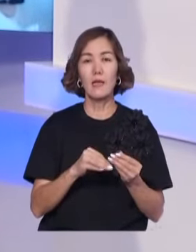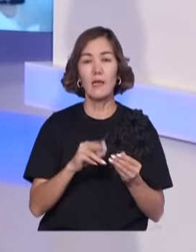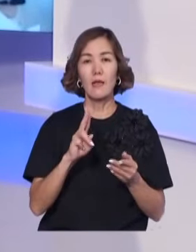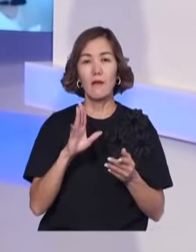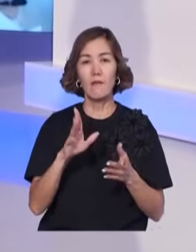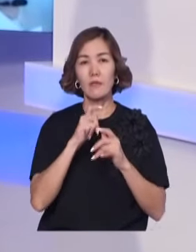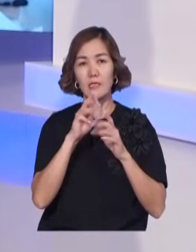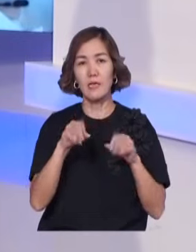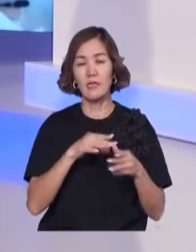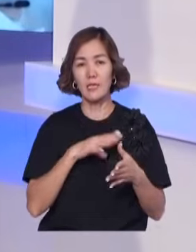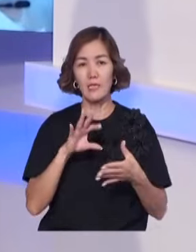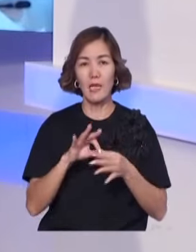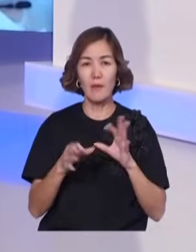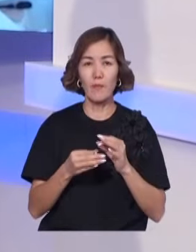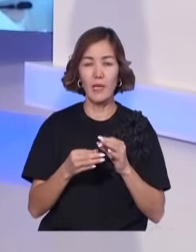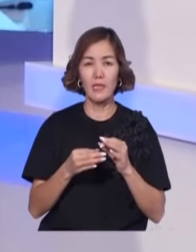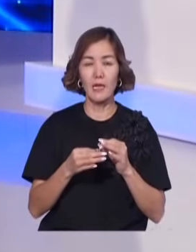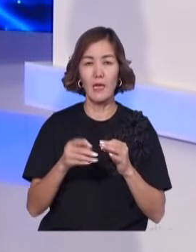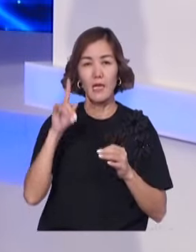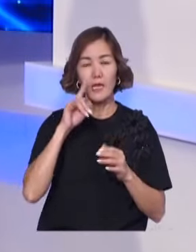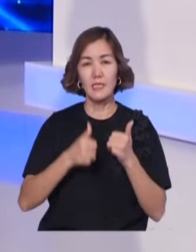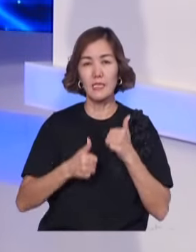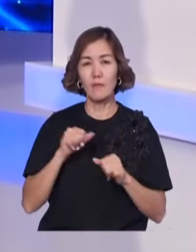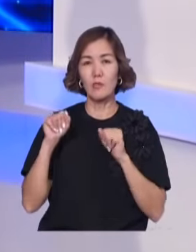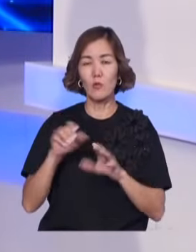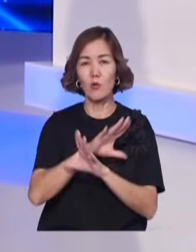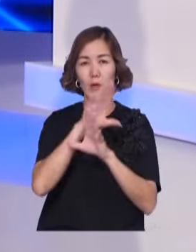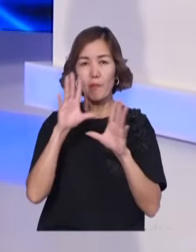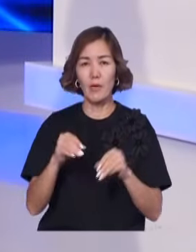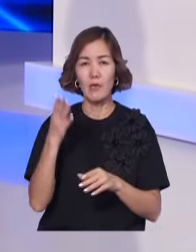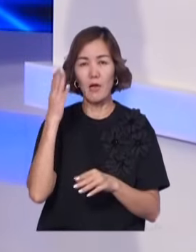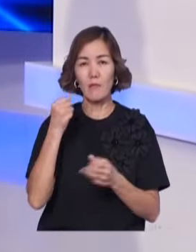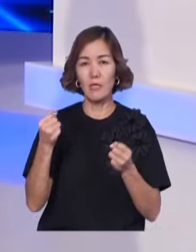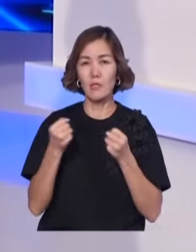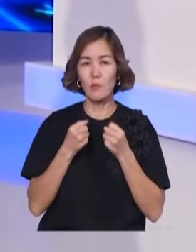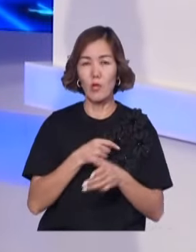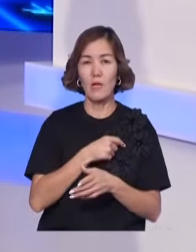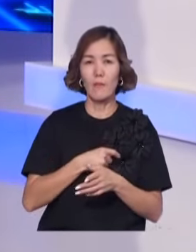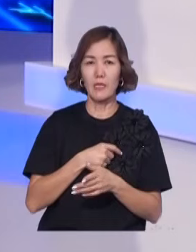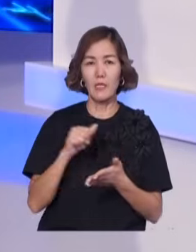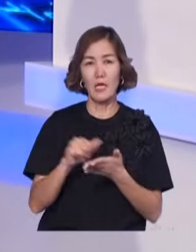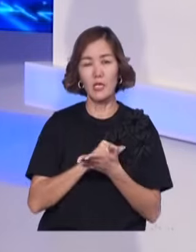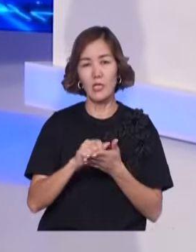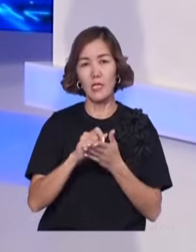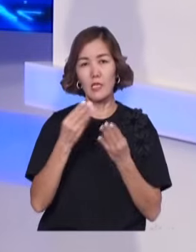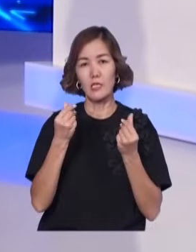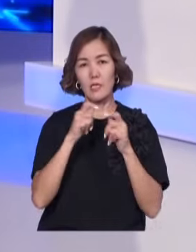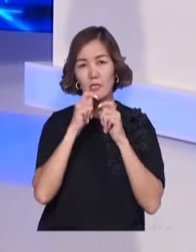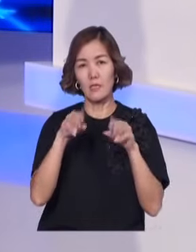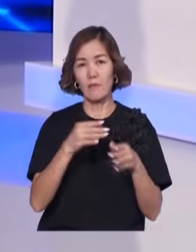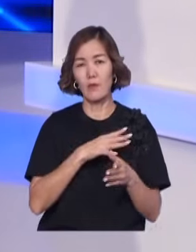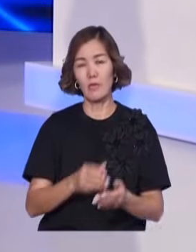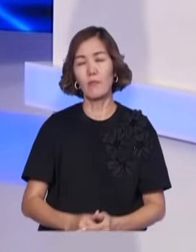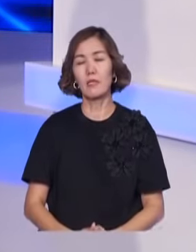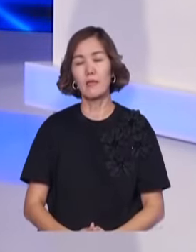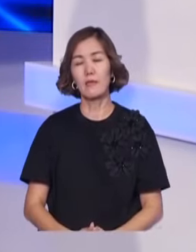пәтер сыйға тартылды. Олимпиадада елдің намысын қорғаған барлық алматылық спортшылар мен бапкерлік құрам ақшалай